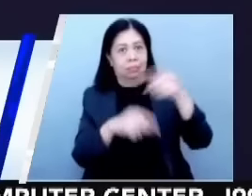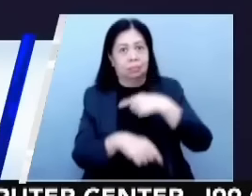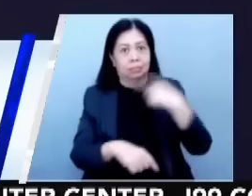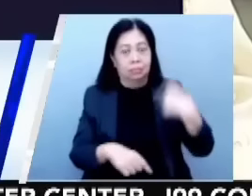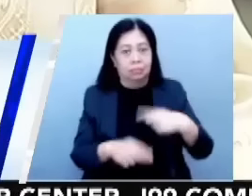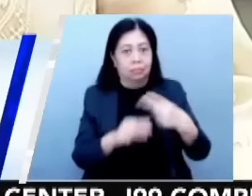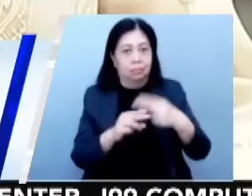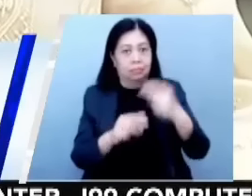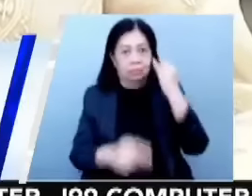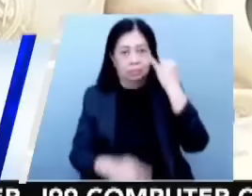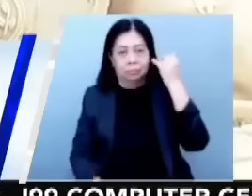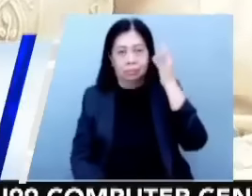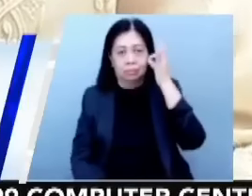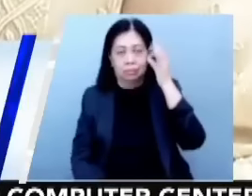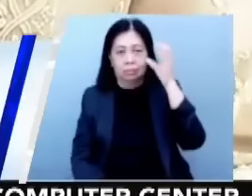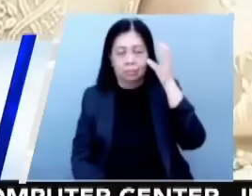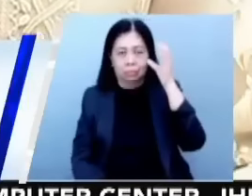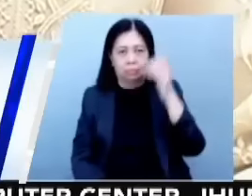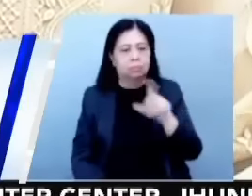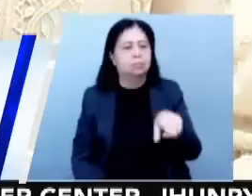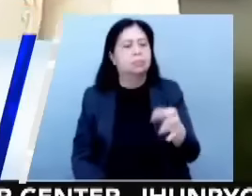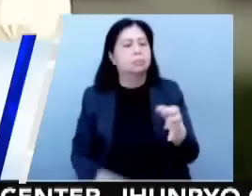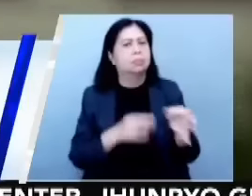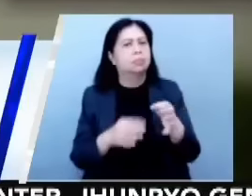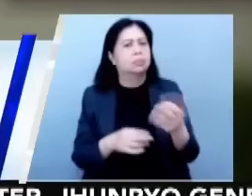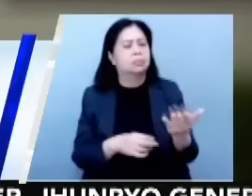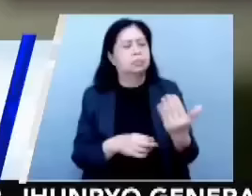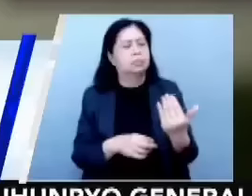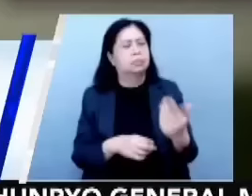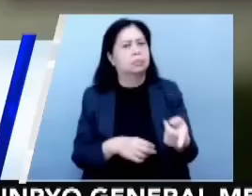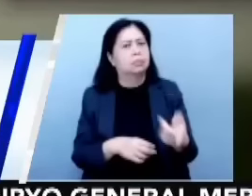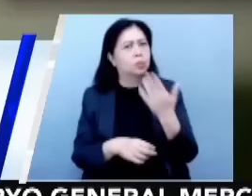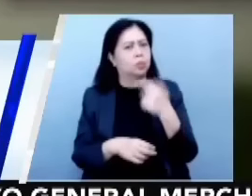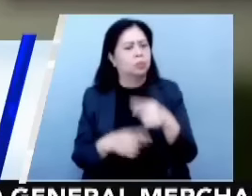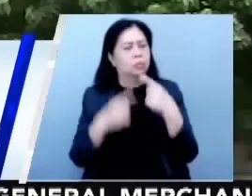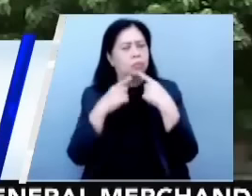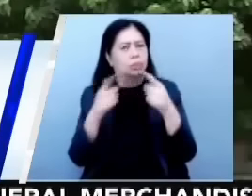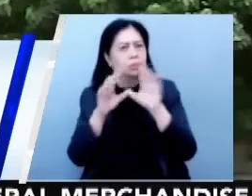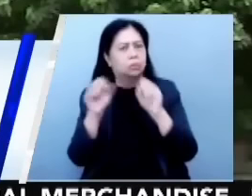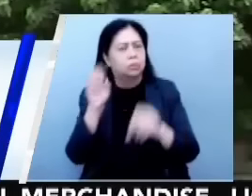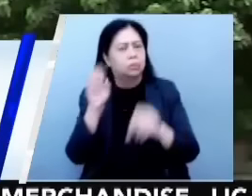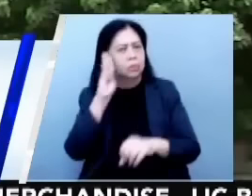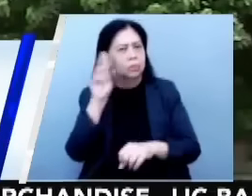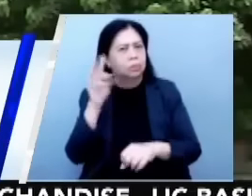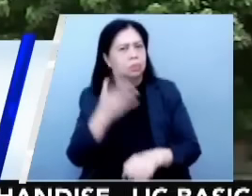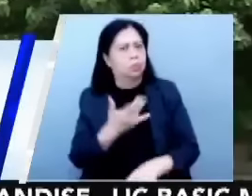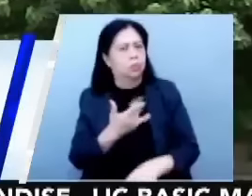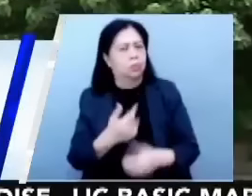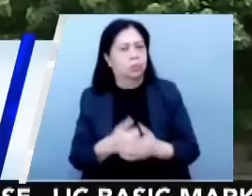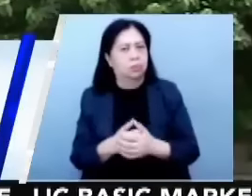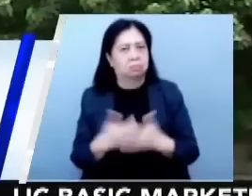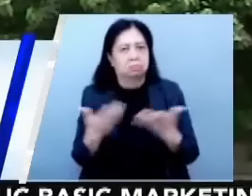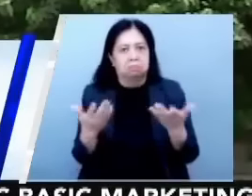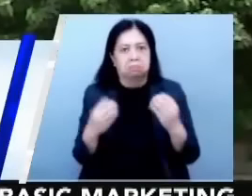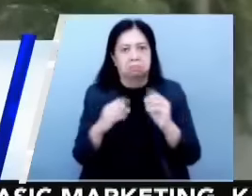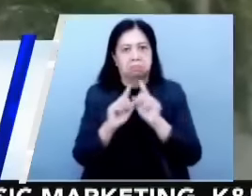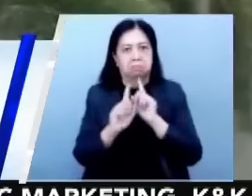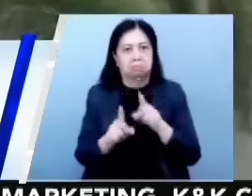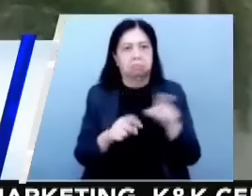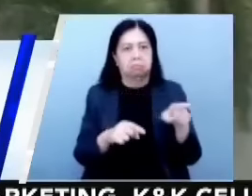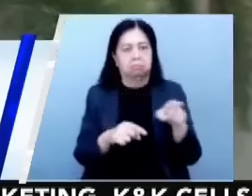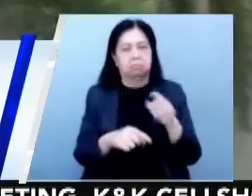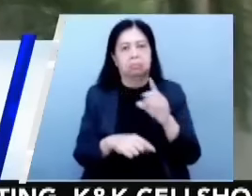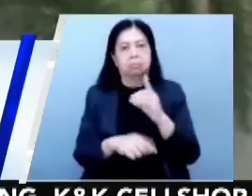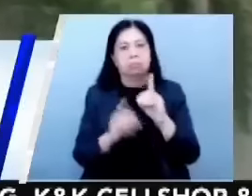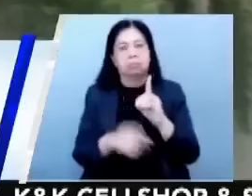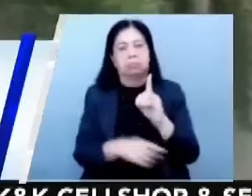Cruz. Pinagpapaliwanag umano siya sa naging pahayag ni Pangulong Marcos. Wala pang pahayag tungkol dito ang Department of Foreign